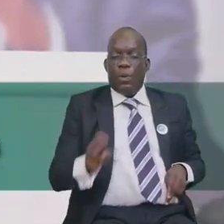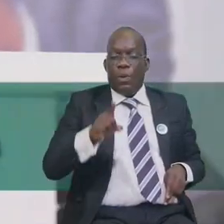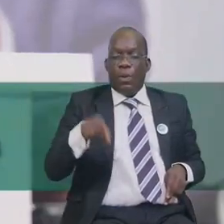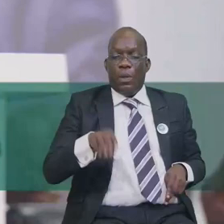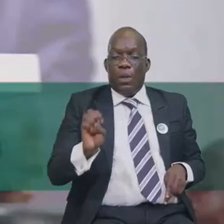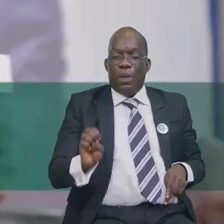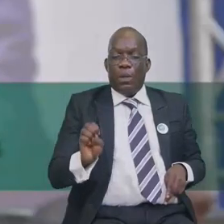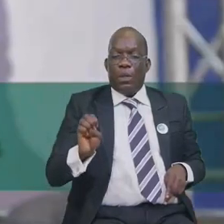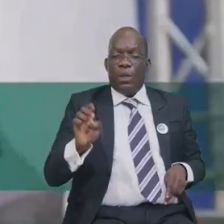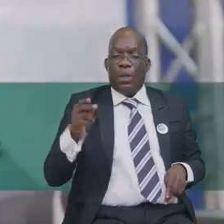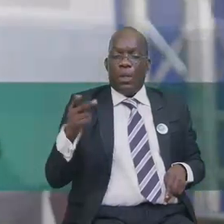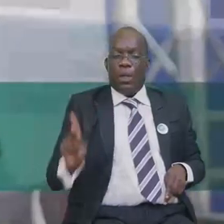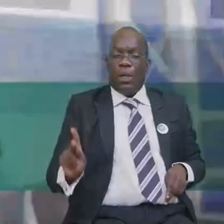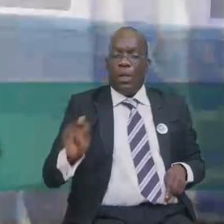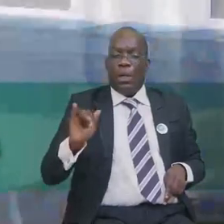par les croyants pieux.